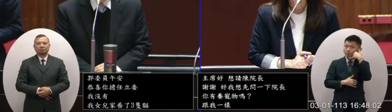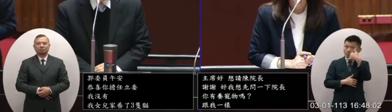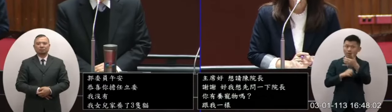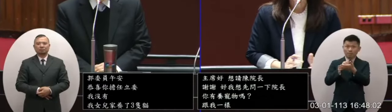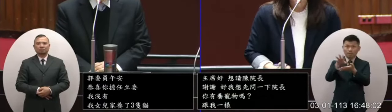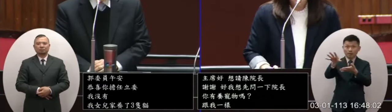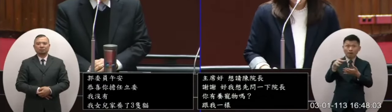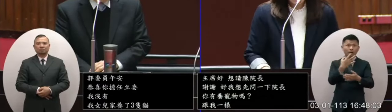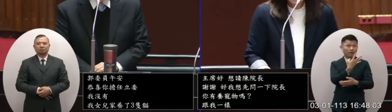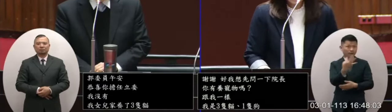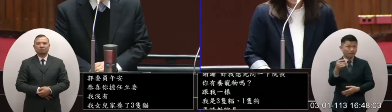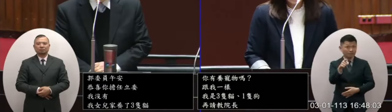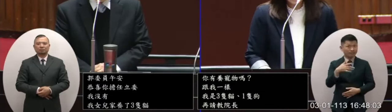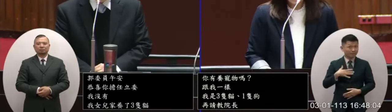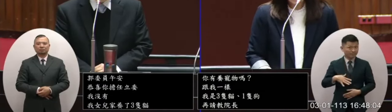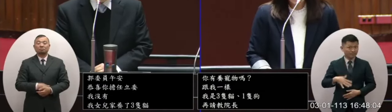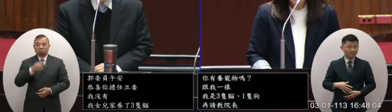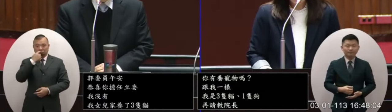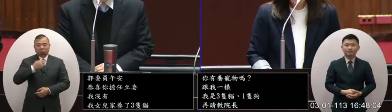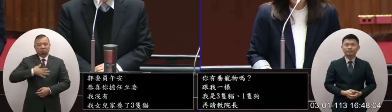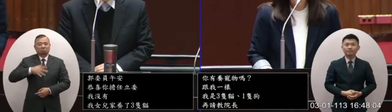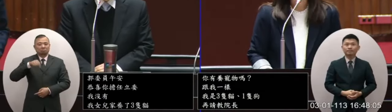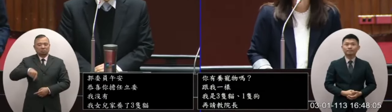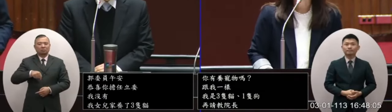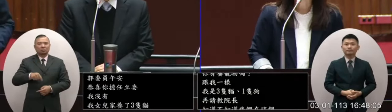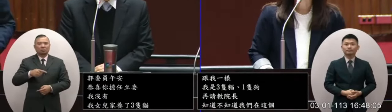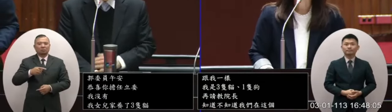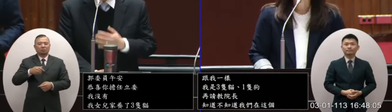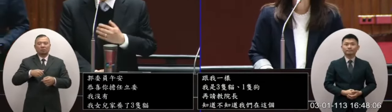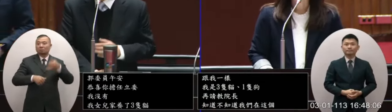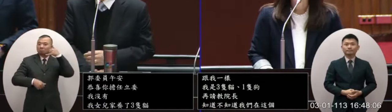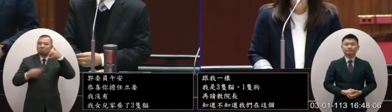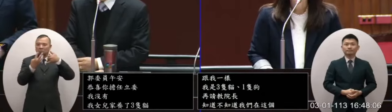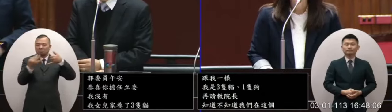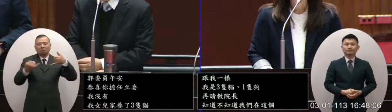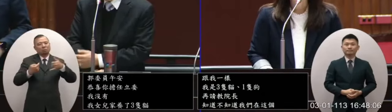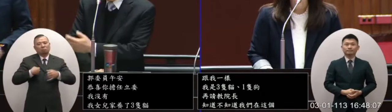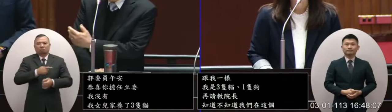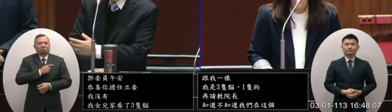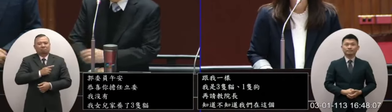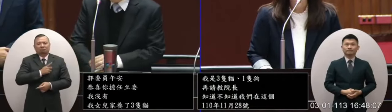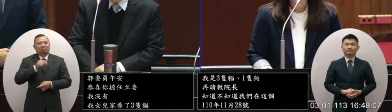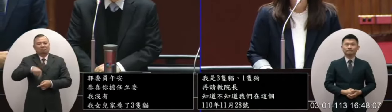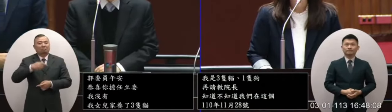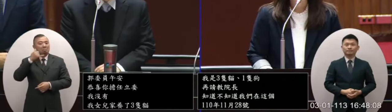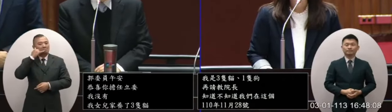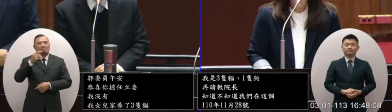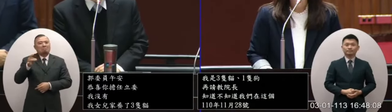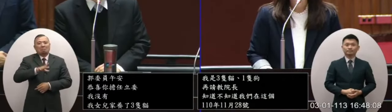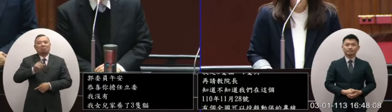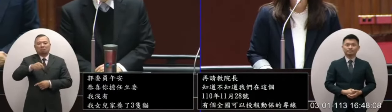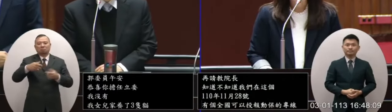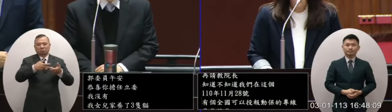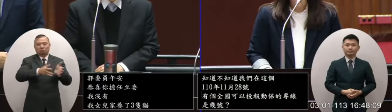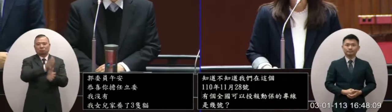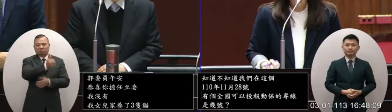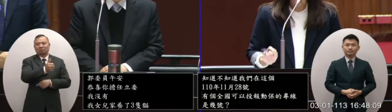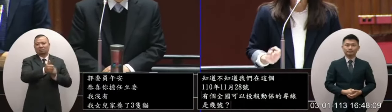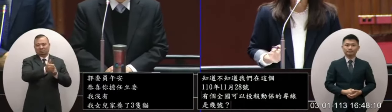号？ 我知道有这个专线的，但是我自己没有用过，这个我可能我部长比较清楚。